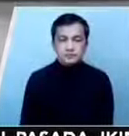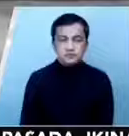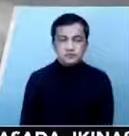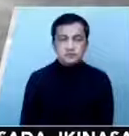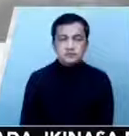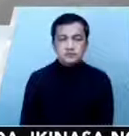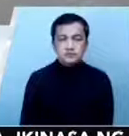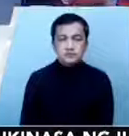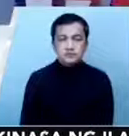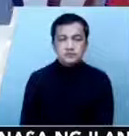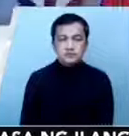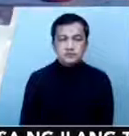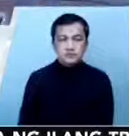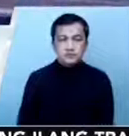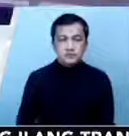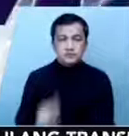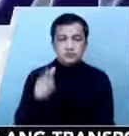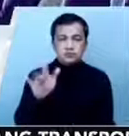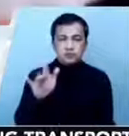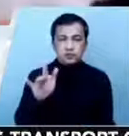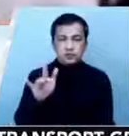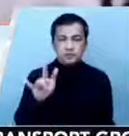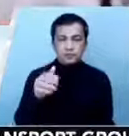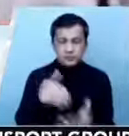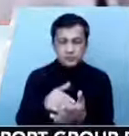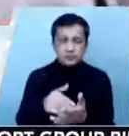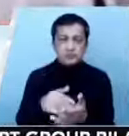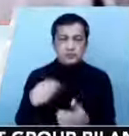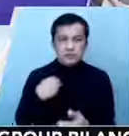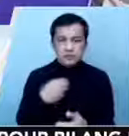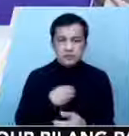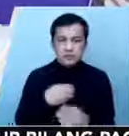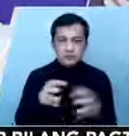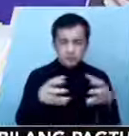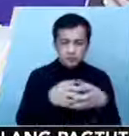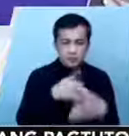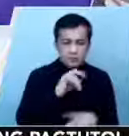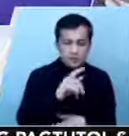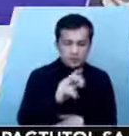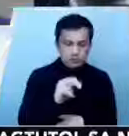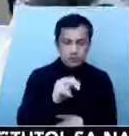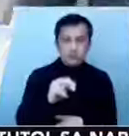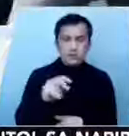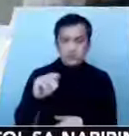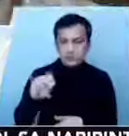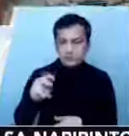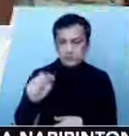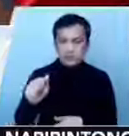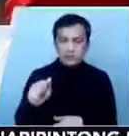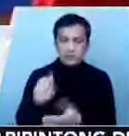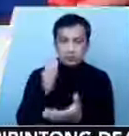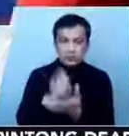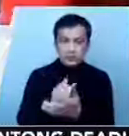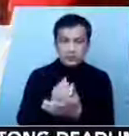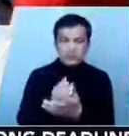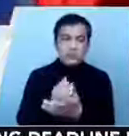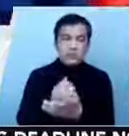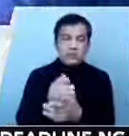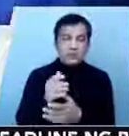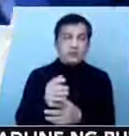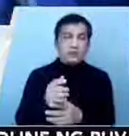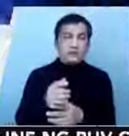Hanggang 25,000 miyembro ng grupong Piston at Manibela ang magtitigil pasada sa Lunes at Martes sa Metro Manila pa lamang.